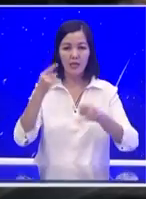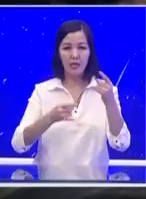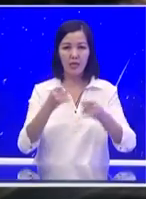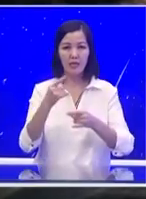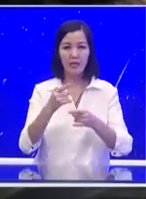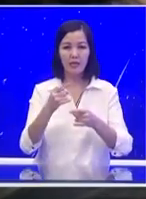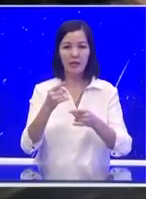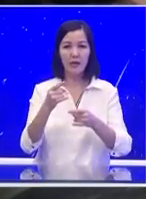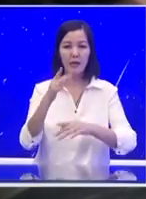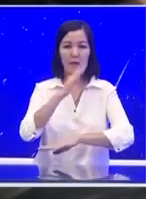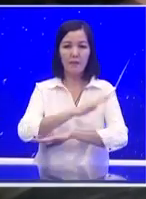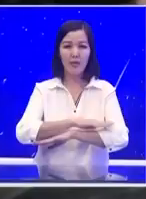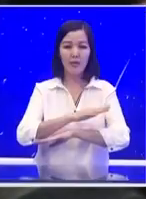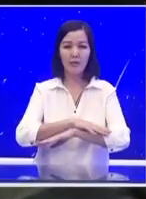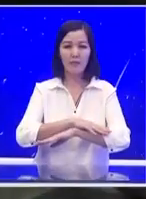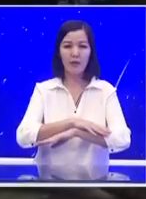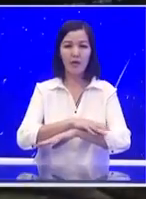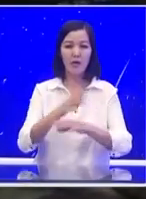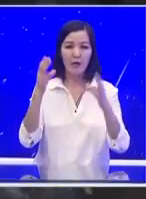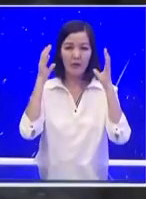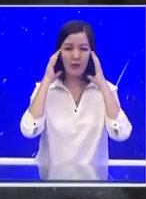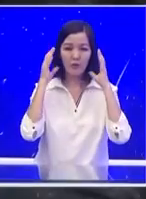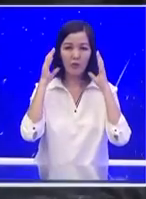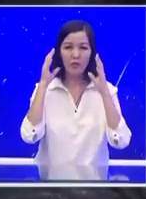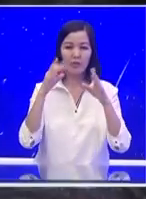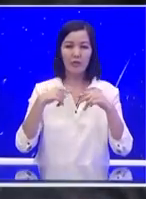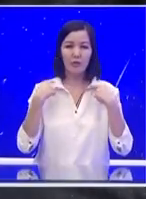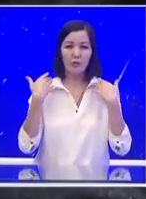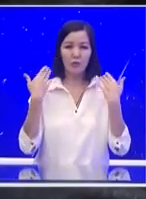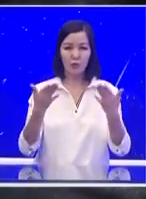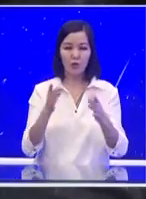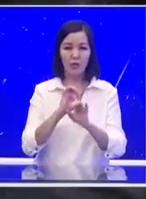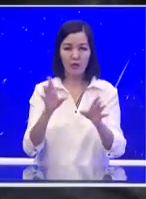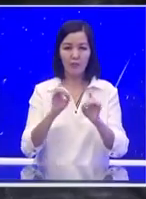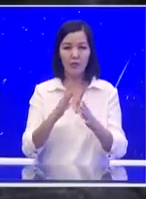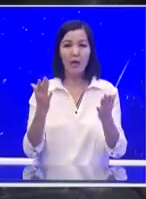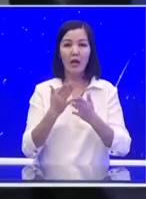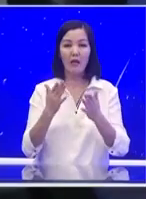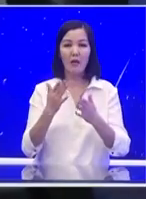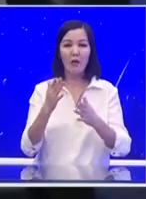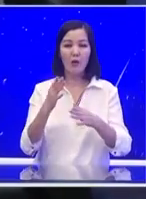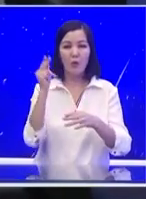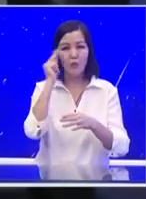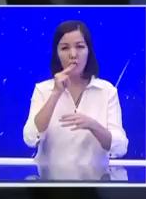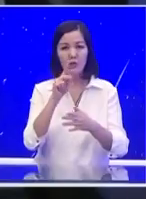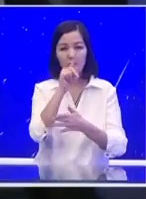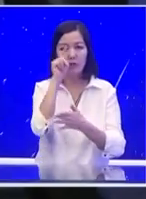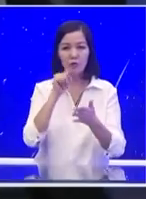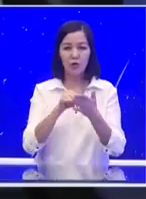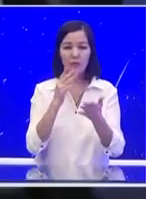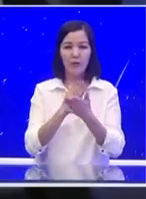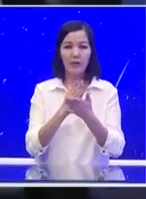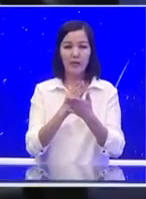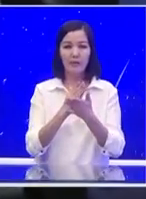бейне сабақтың дыбыстық нұсқасы радиодан ұсынылып отырмақ. Радио арқылы қалай оқытады деген сұрақ баршаның көкейінде тұрғаны